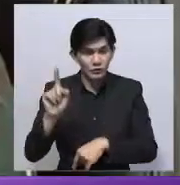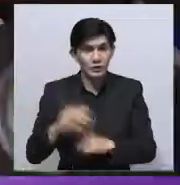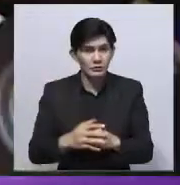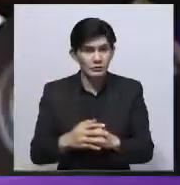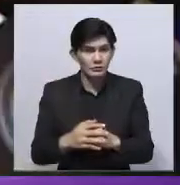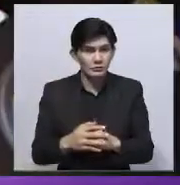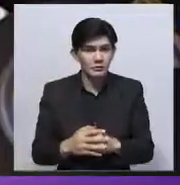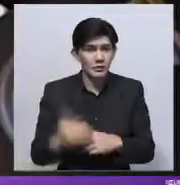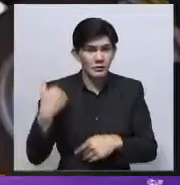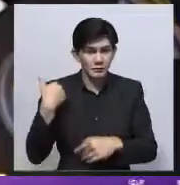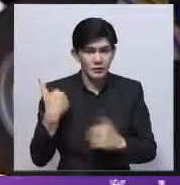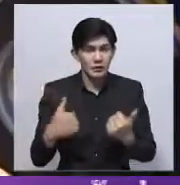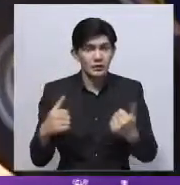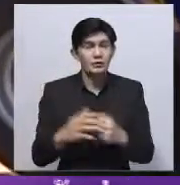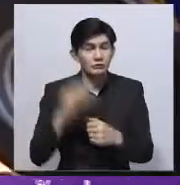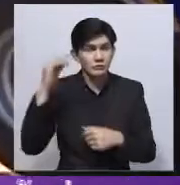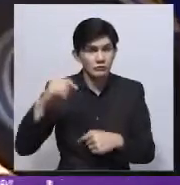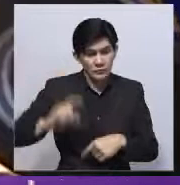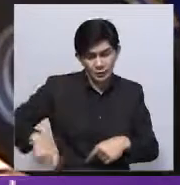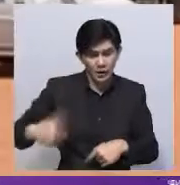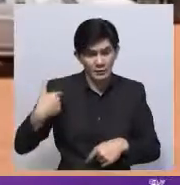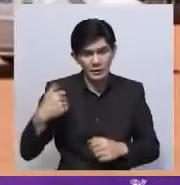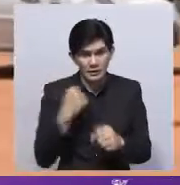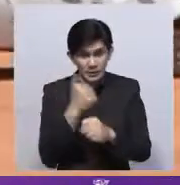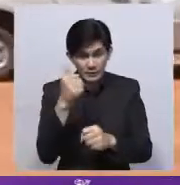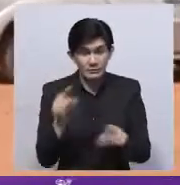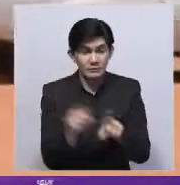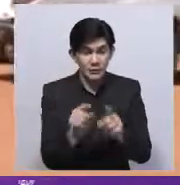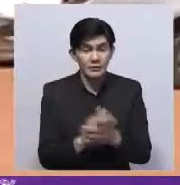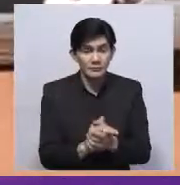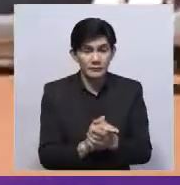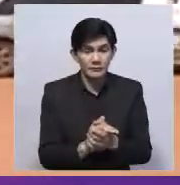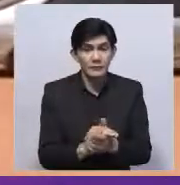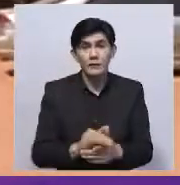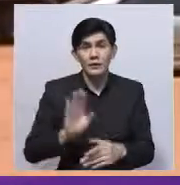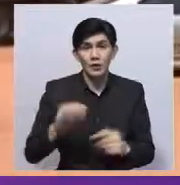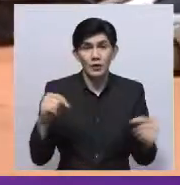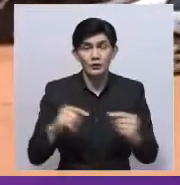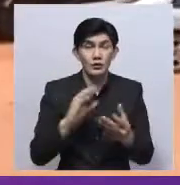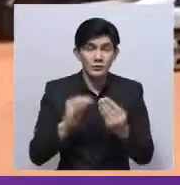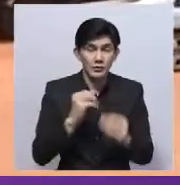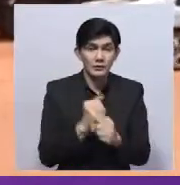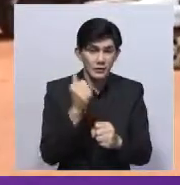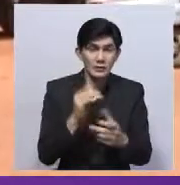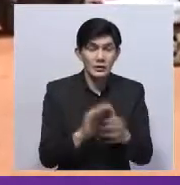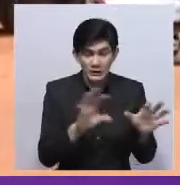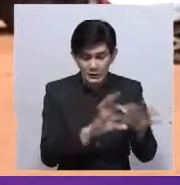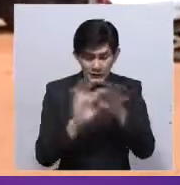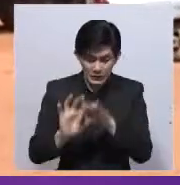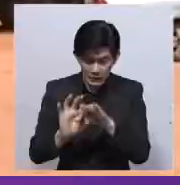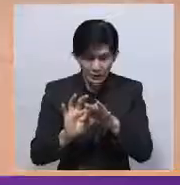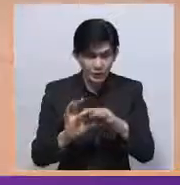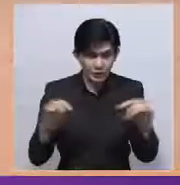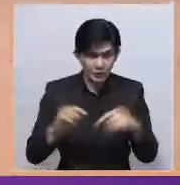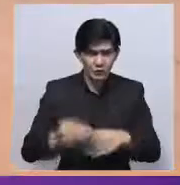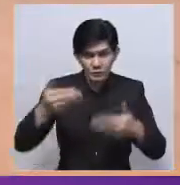นึ่งของบ้านเขาดินเนี่ยของประเทศกัมพูชาเนี่ยเราสามารถที่จะผ่านทางท่าตะเกียบของจังหวัดฉะเชิงเทราเชื่อมโยงมาที่